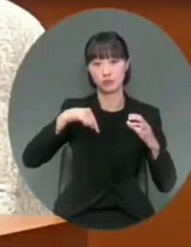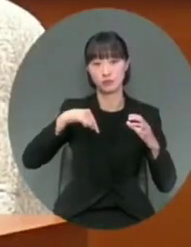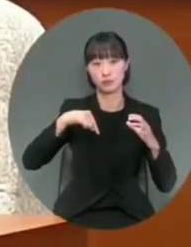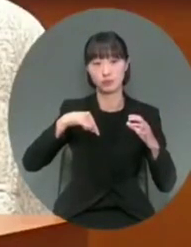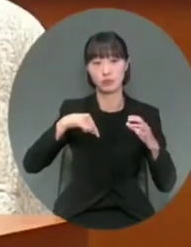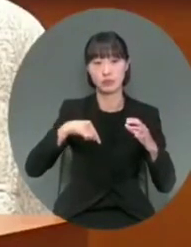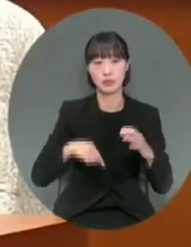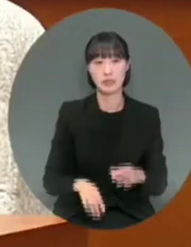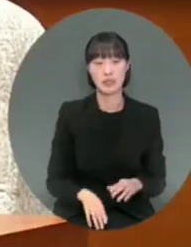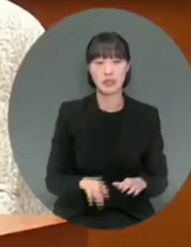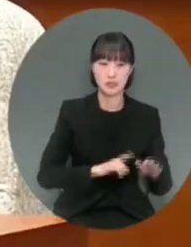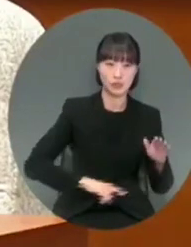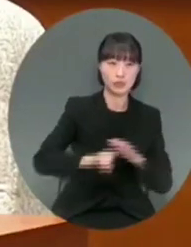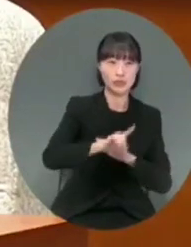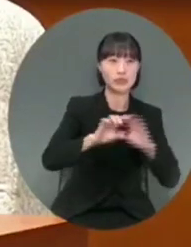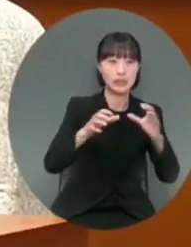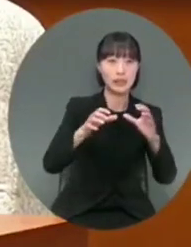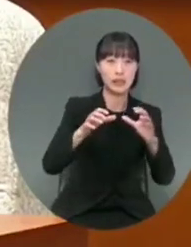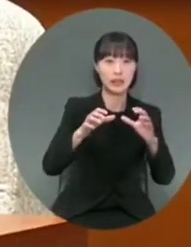그렇게. 네.